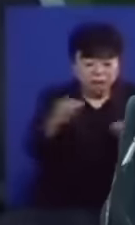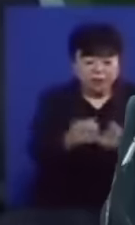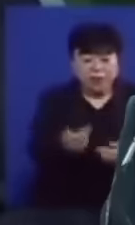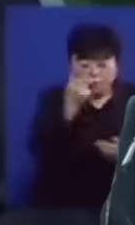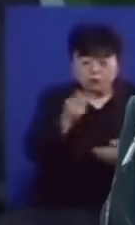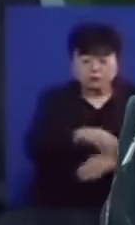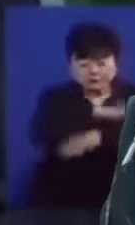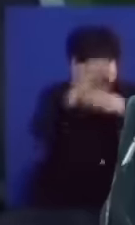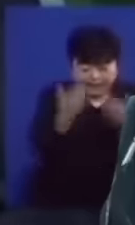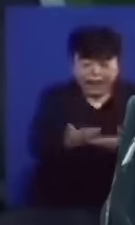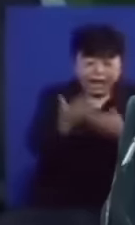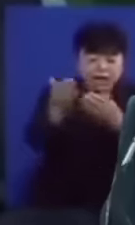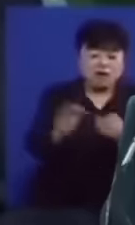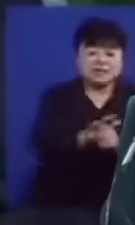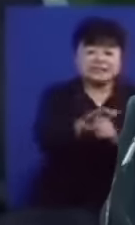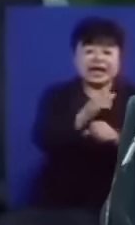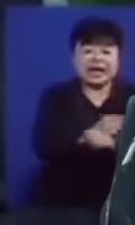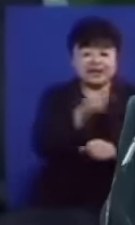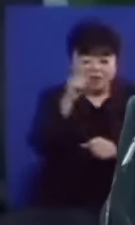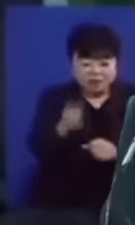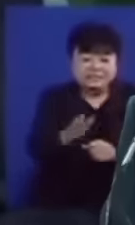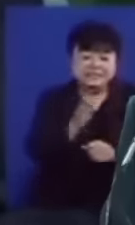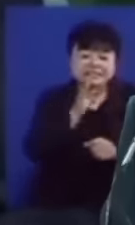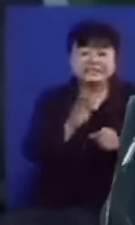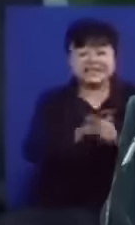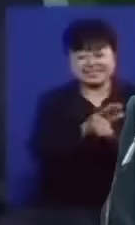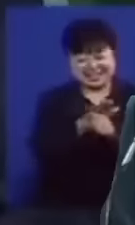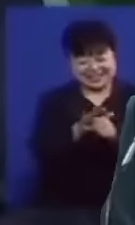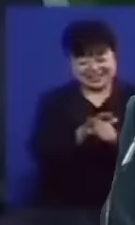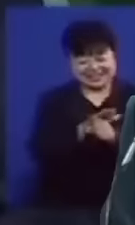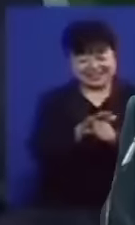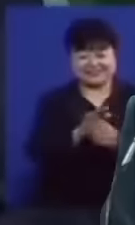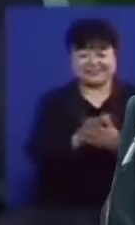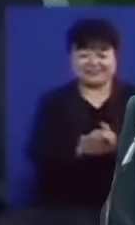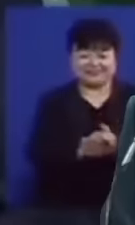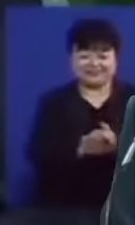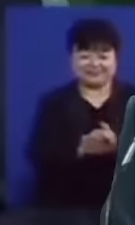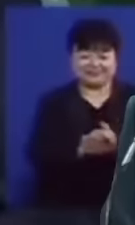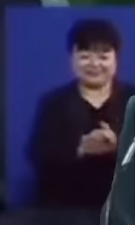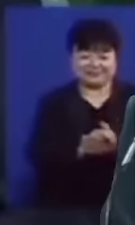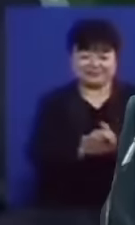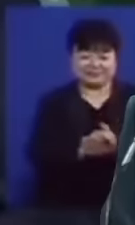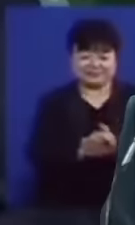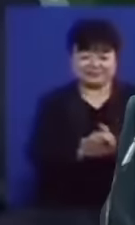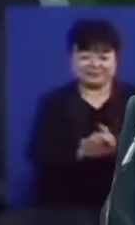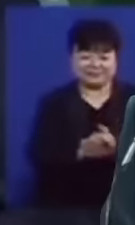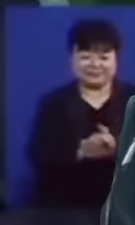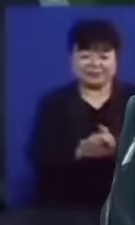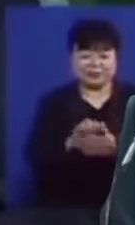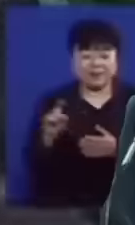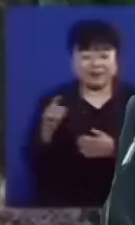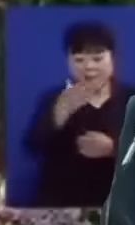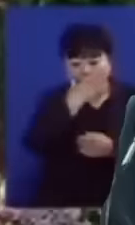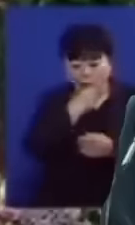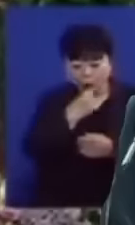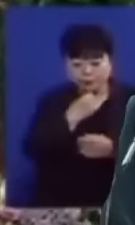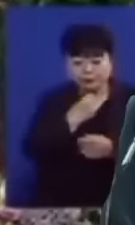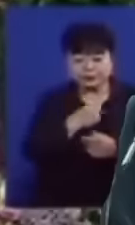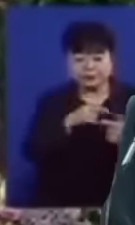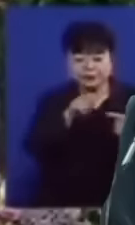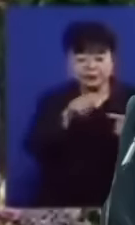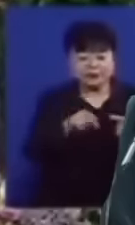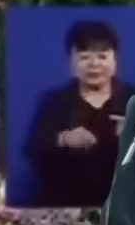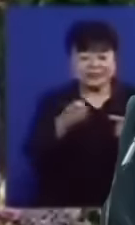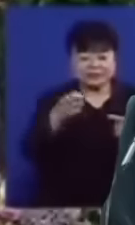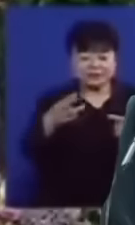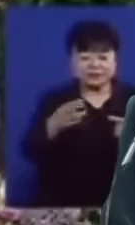목숨을 다하여 사랑하는 것이 진짜 사랑인 것입니다. 그리고 마태복음 6장 33절에 너는